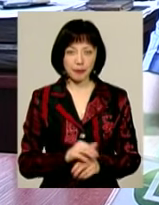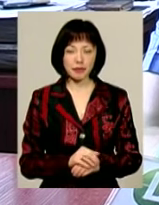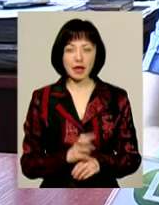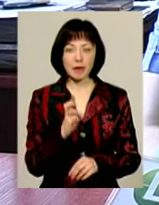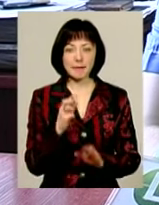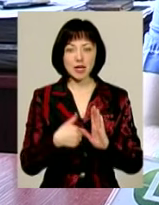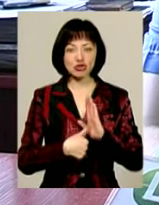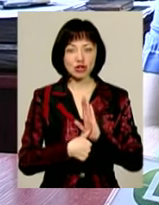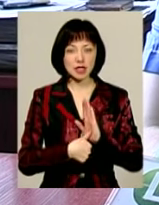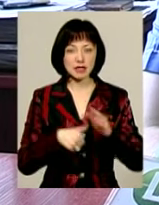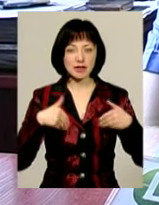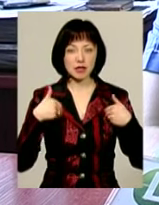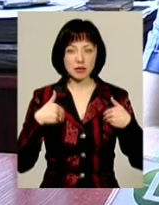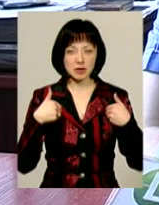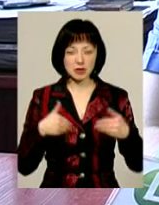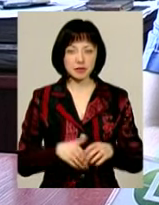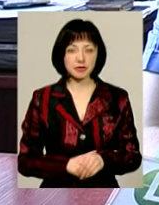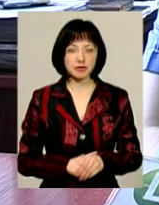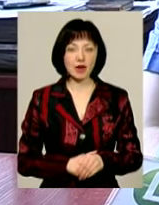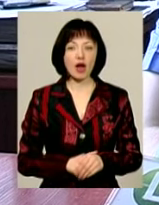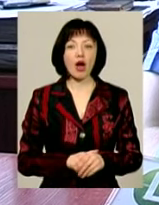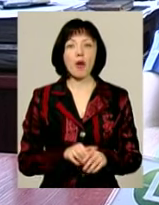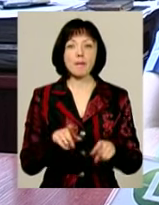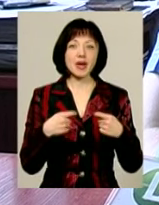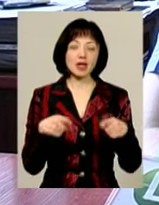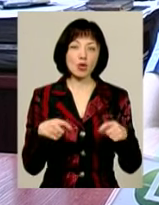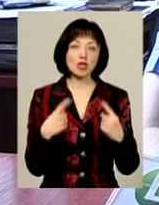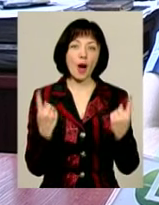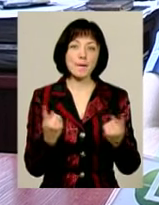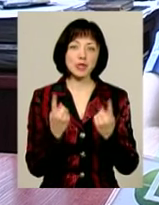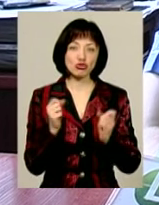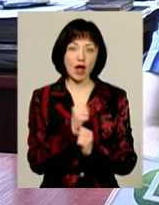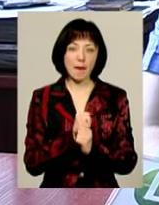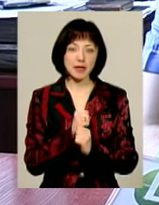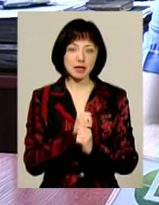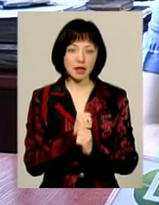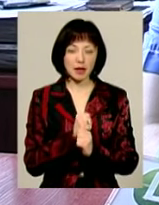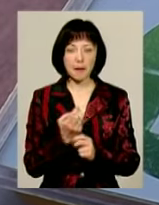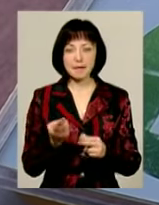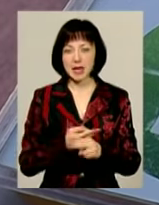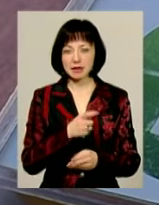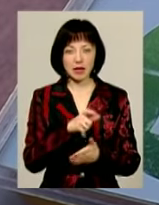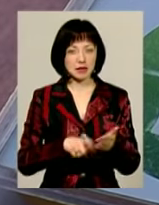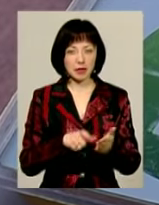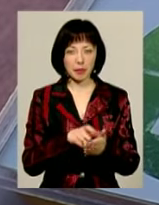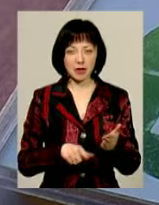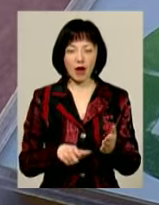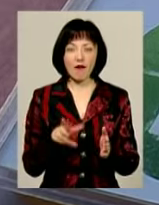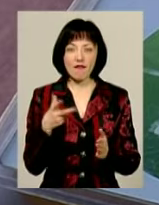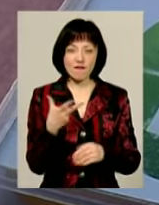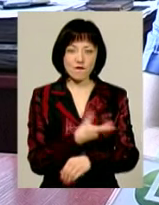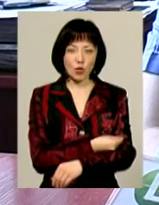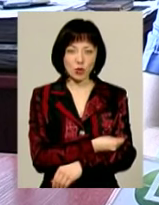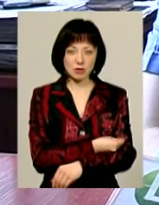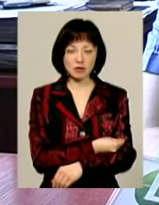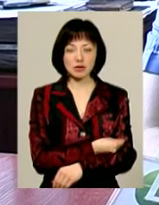В6 витамин, пиридоксина-гидрохлорид. Он продается в обычной медицинской аптеке, везде он продается, без рецепта. Он вводится подкожно